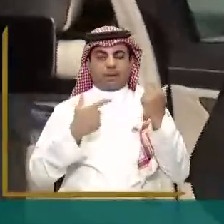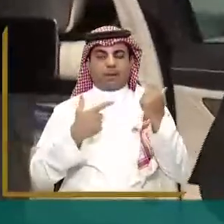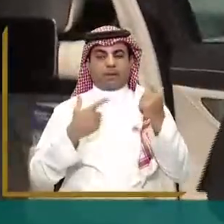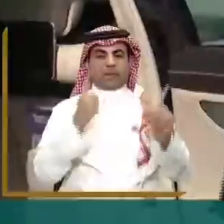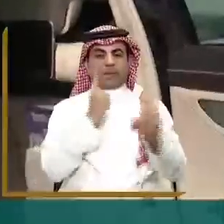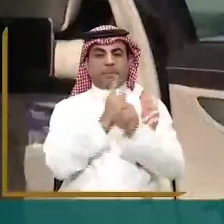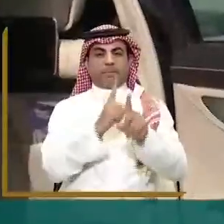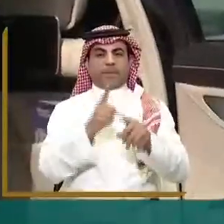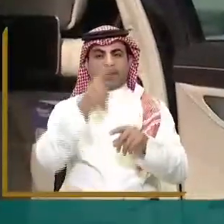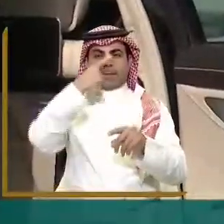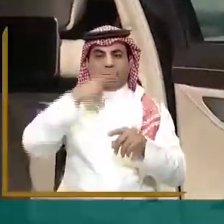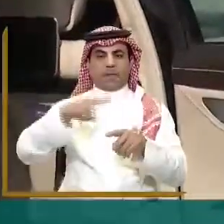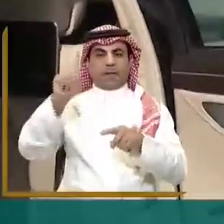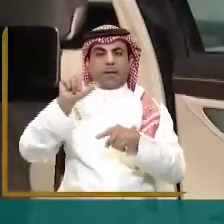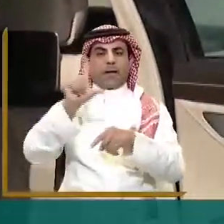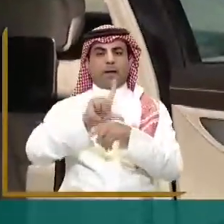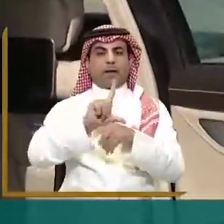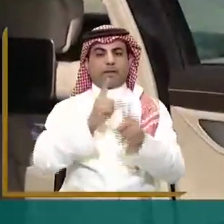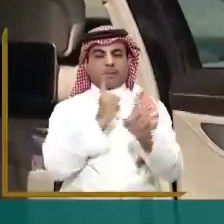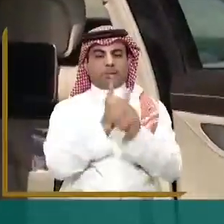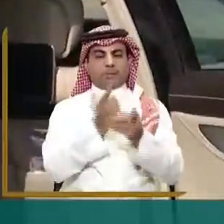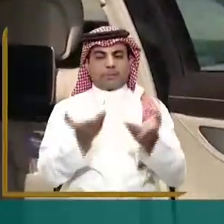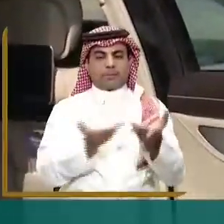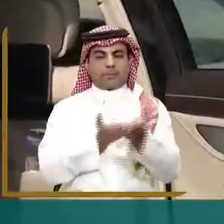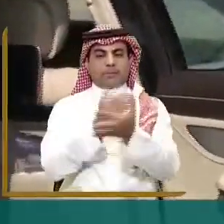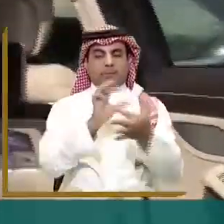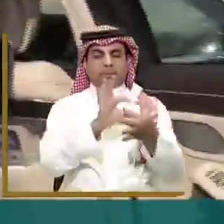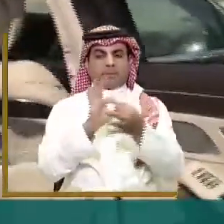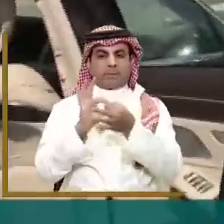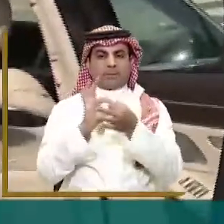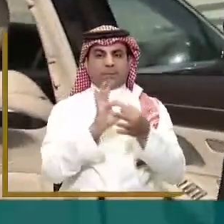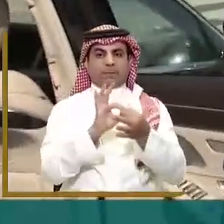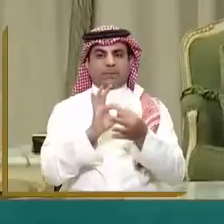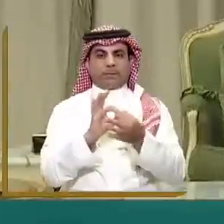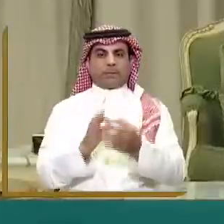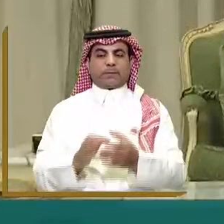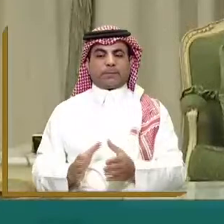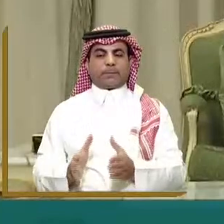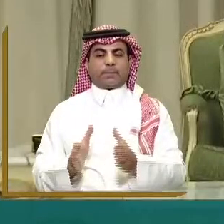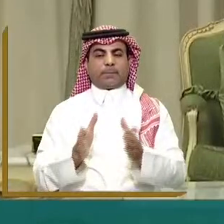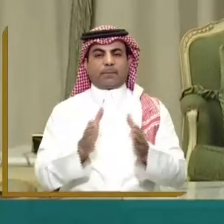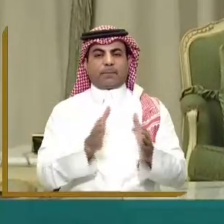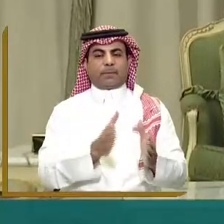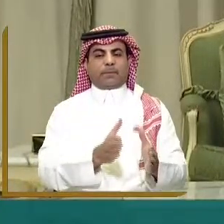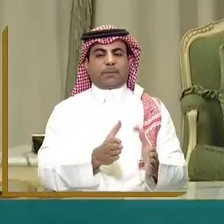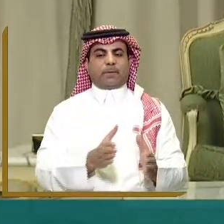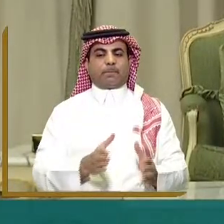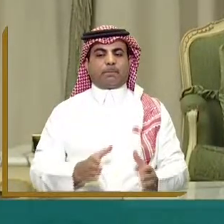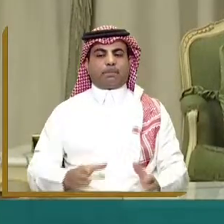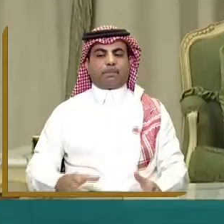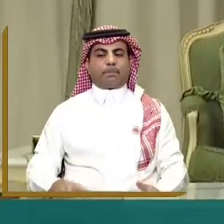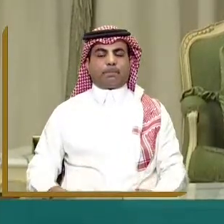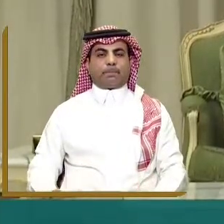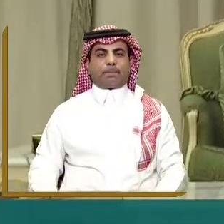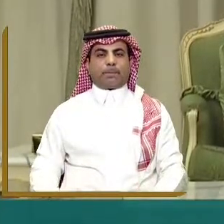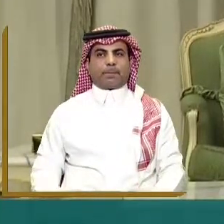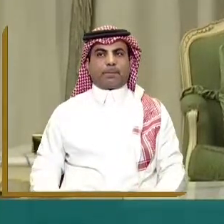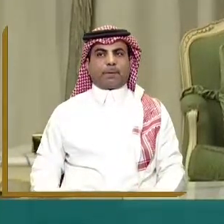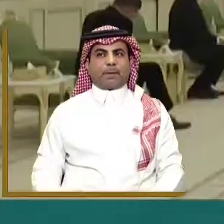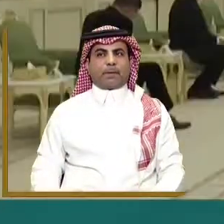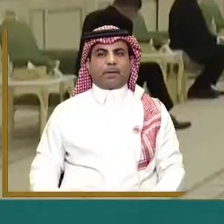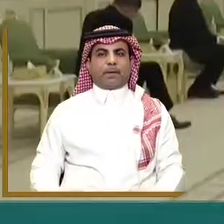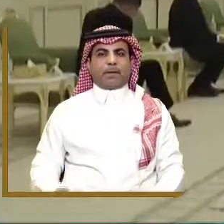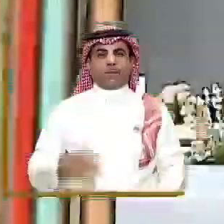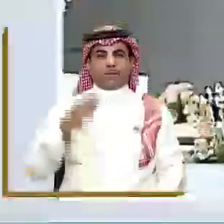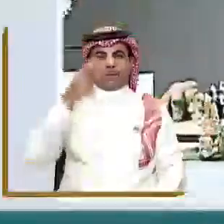ولي العهد يستقبل رئيس الوزراء وزير الدفاع في مملكة تايلاند ويعقدان جلسة مباحثات رسمية.